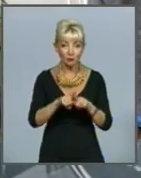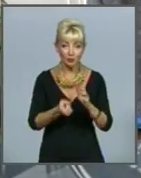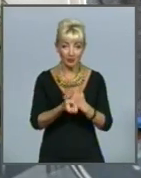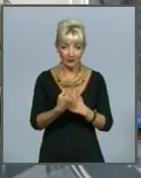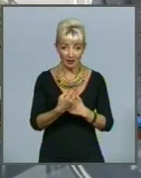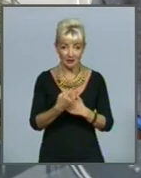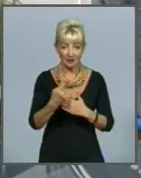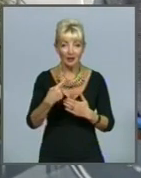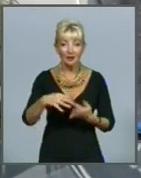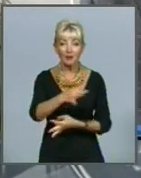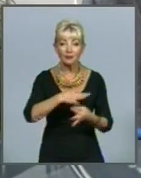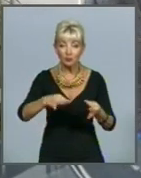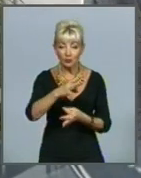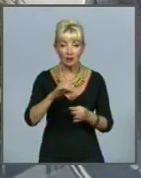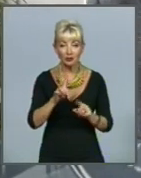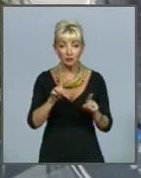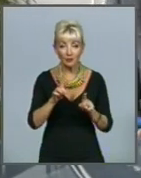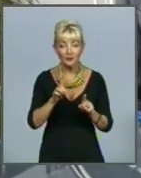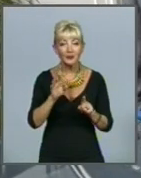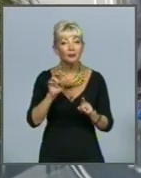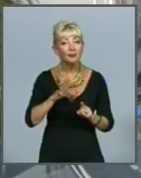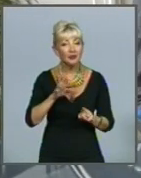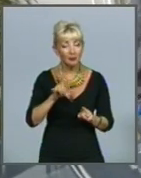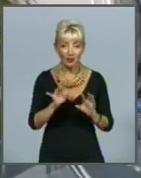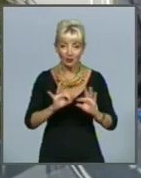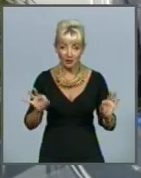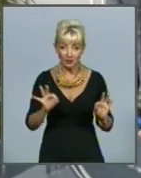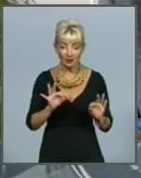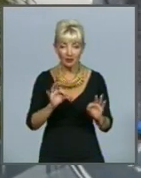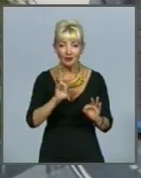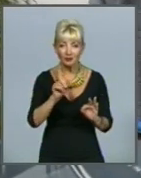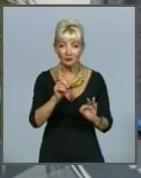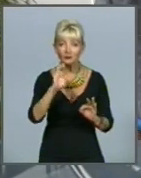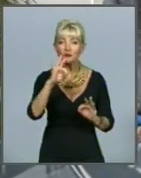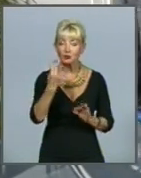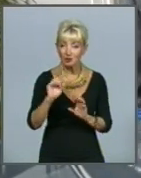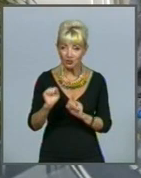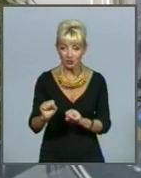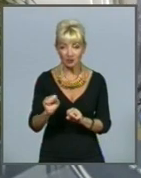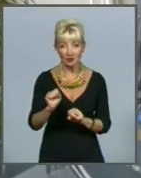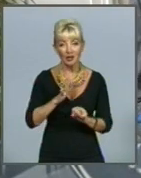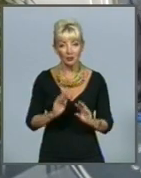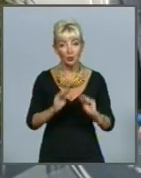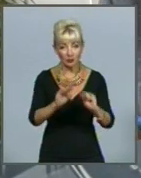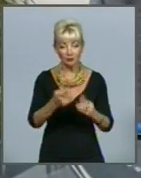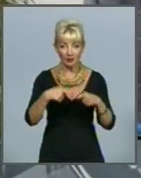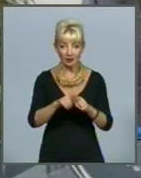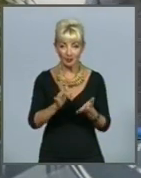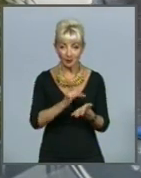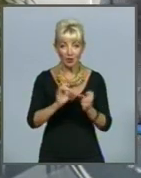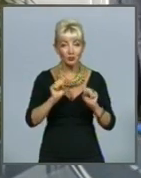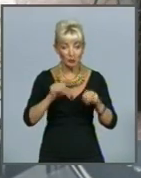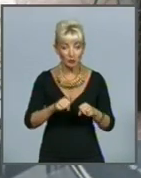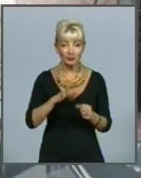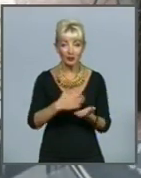що теж було б отлично, щоб в районних управліннях соціальної защити були встановлені такі планшети, для того, щоб можна було обслуговувати людей з